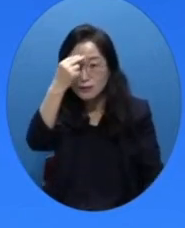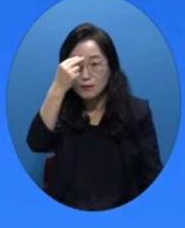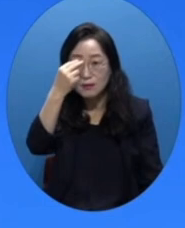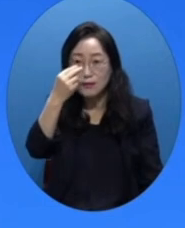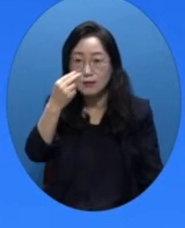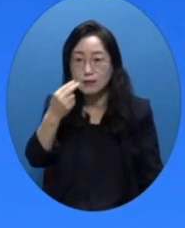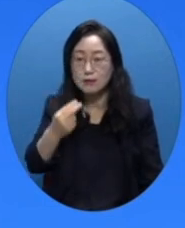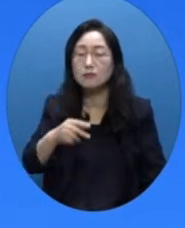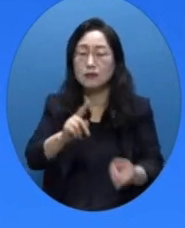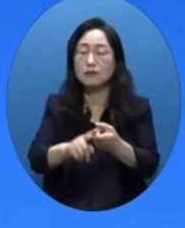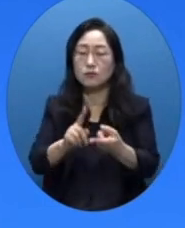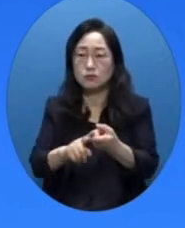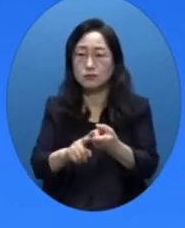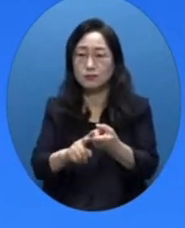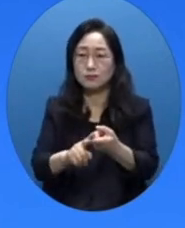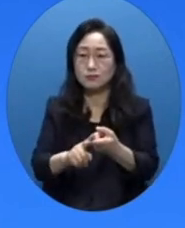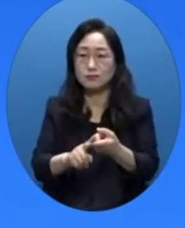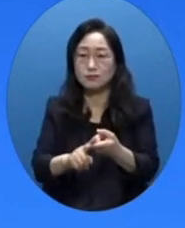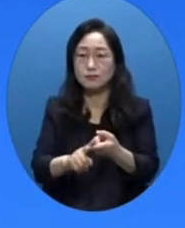그대로